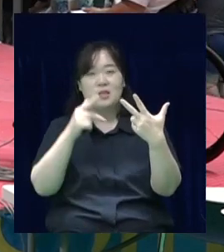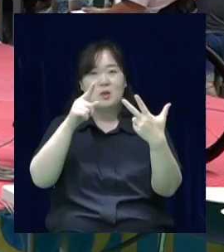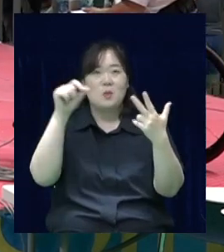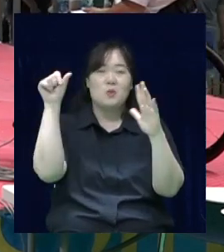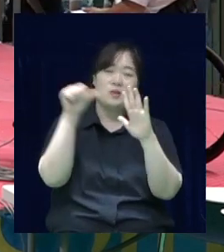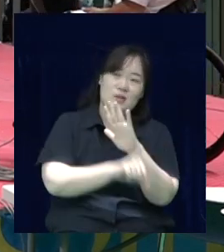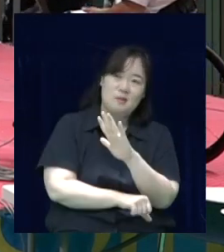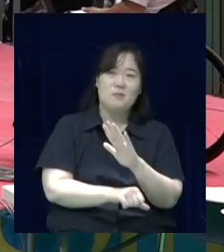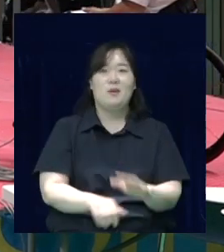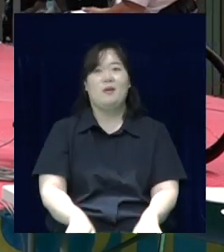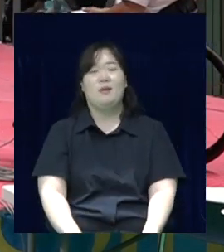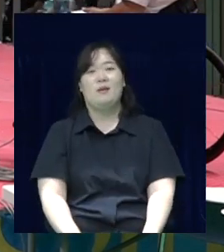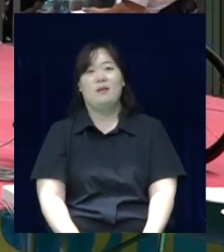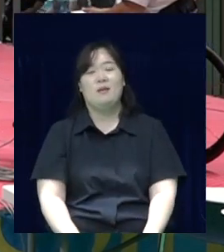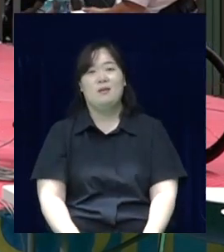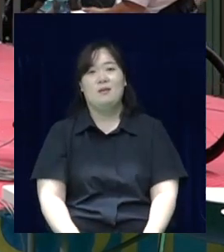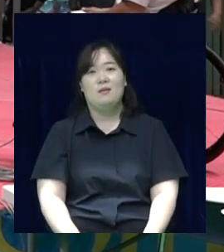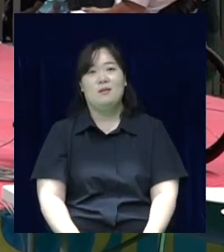실패가 됐고요.